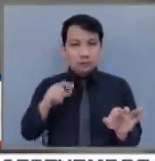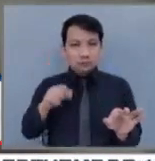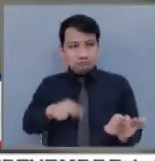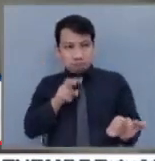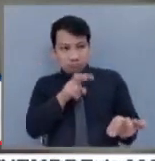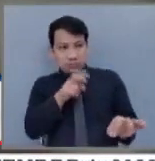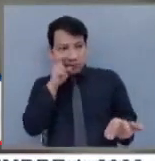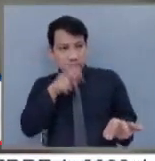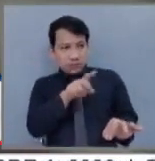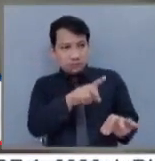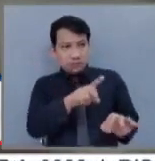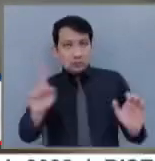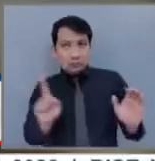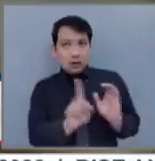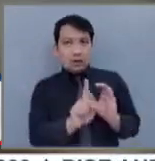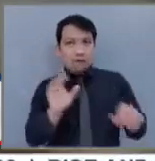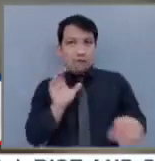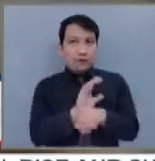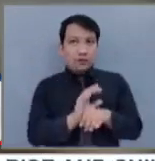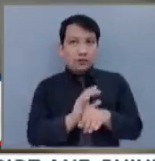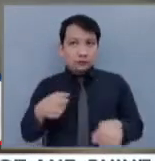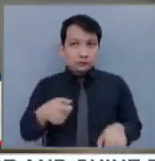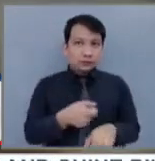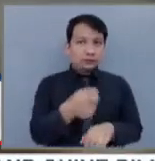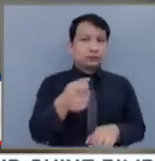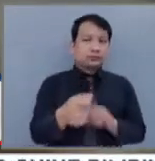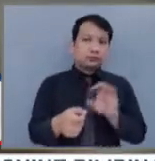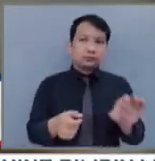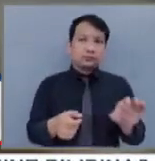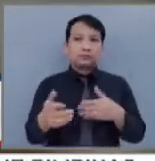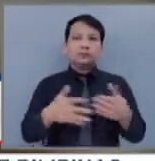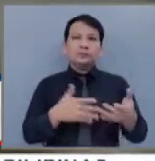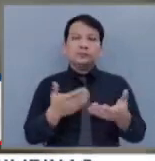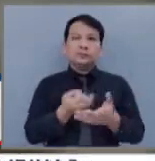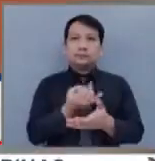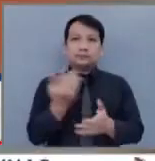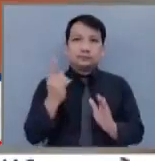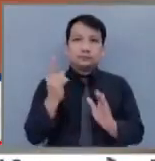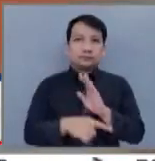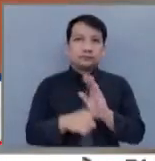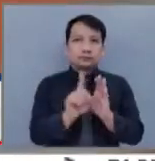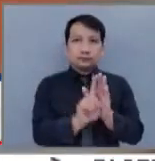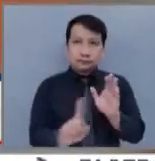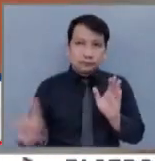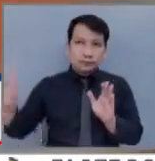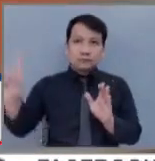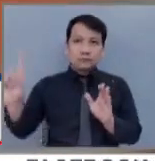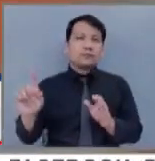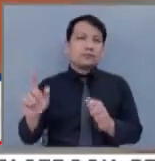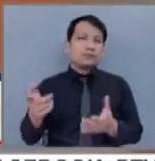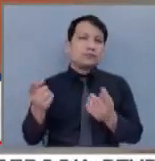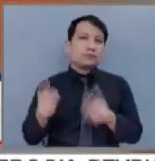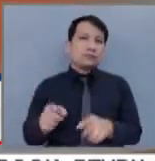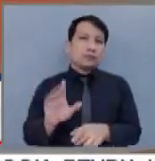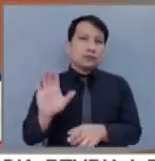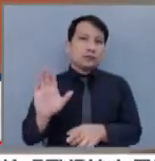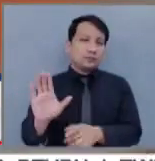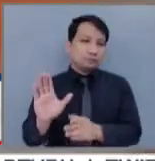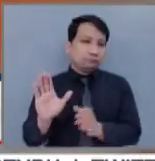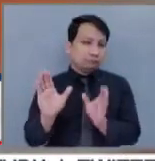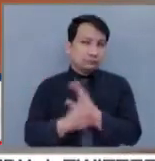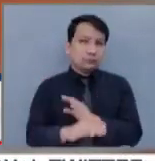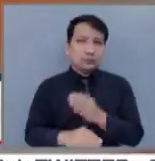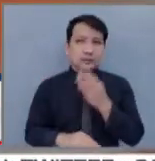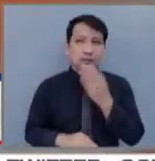puwersahang pumasok ang suspect sa bahay ng biktima. At makalipas ang ilang minuto, lumabas ito sa pinangyarihan ng krimen. Ayon sa mga